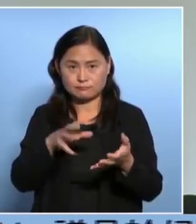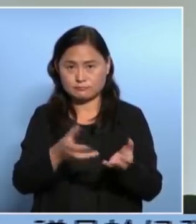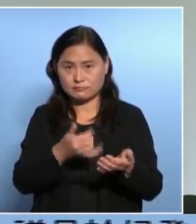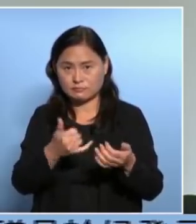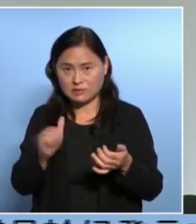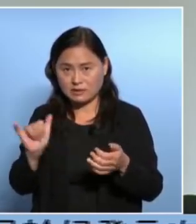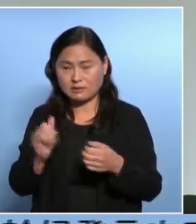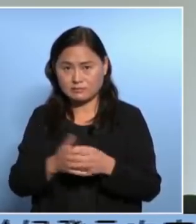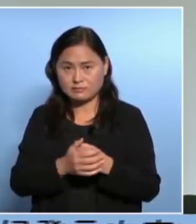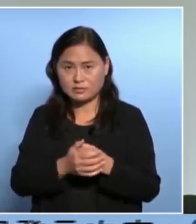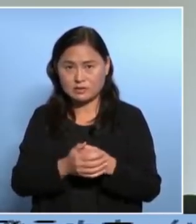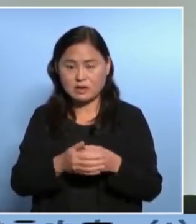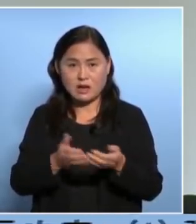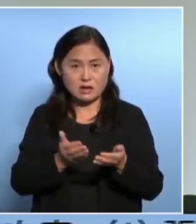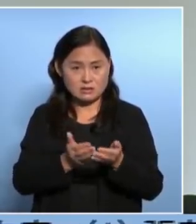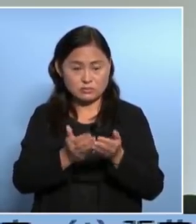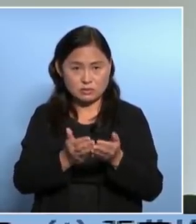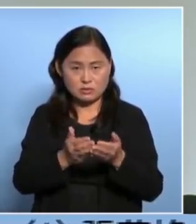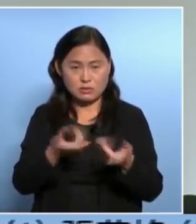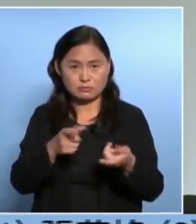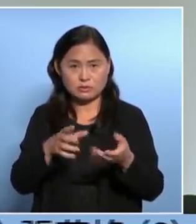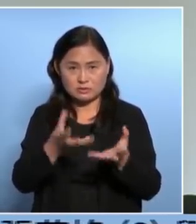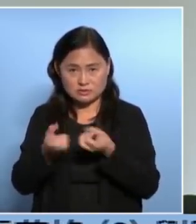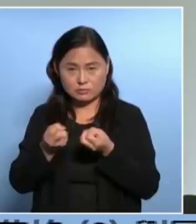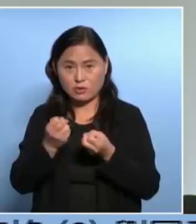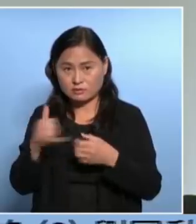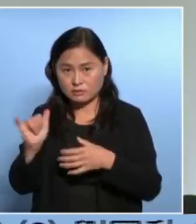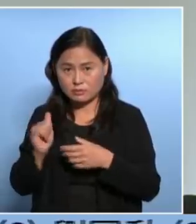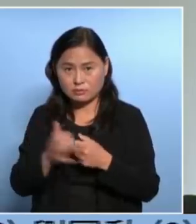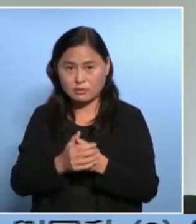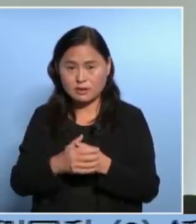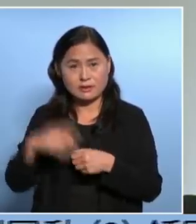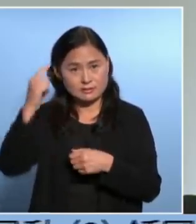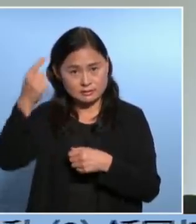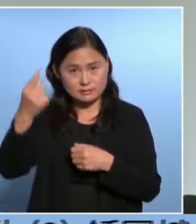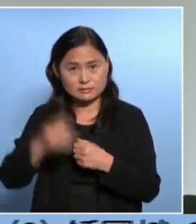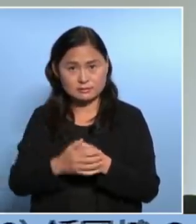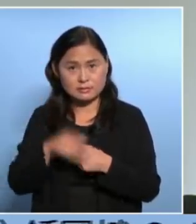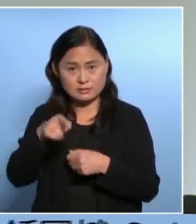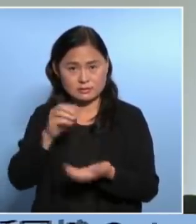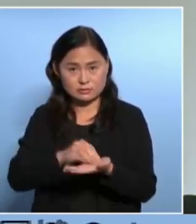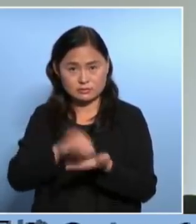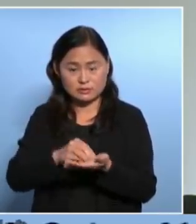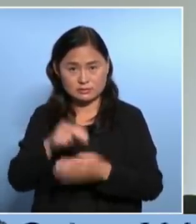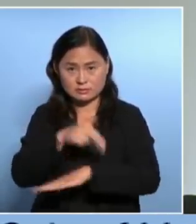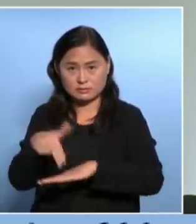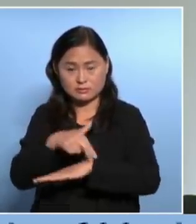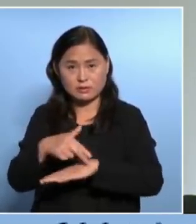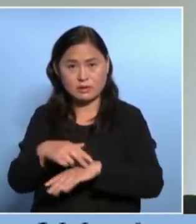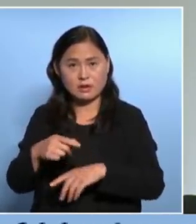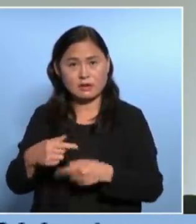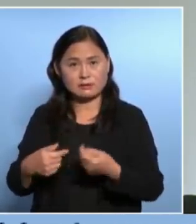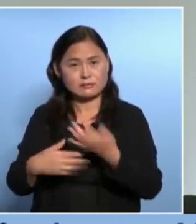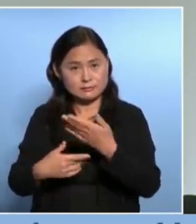這個撤離日本郵輪的情況之下，是第一日你的決定和計劃是哪一日？